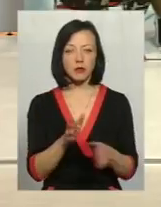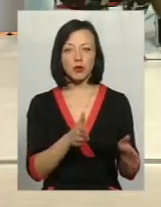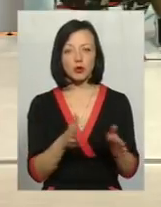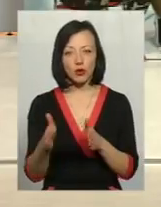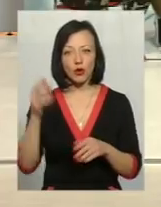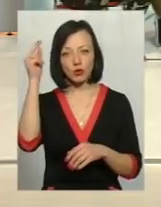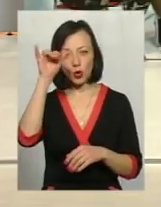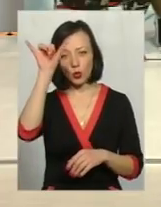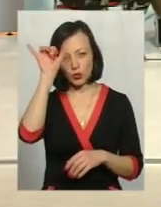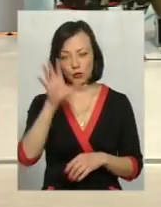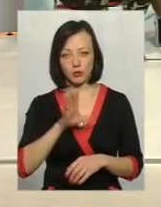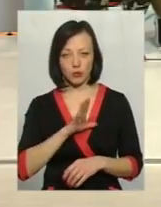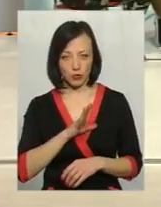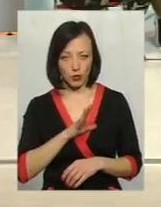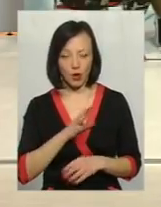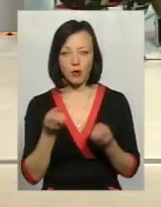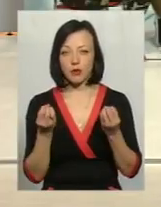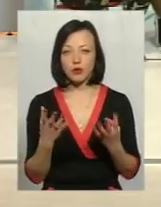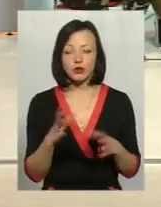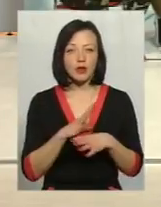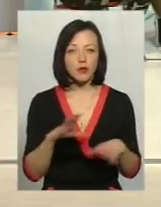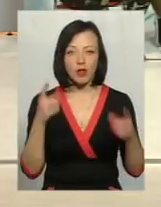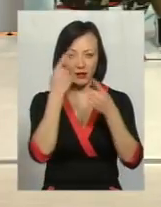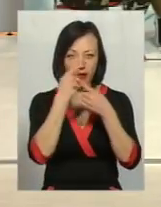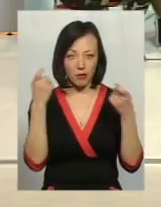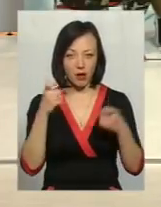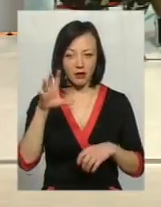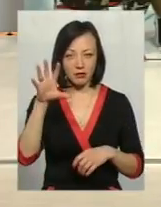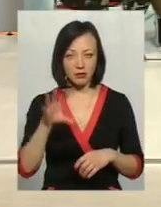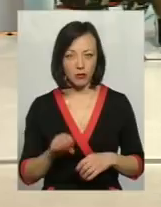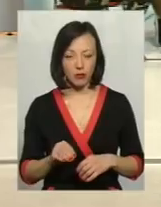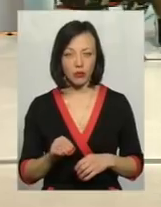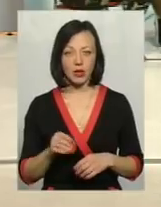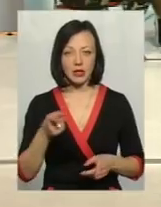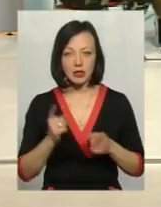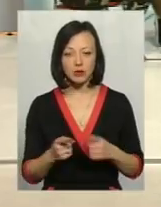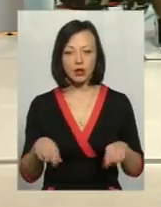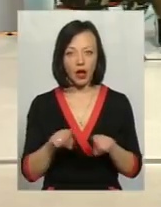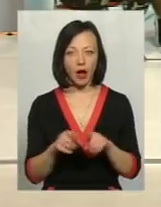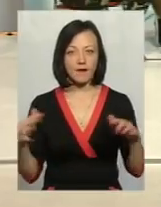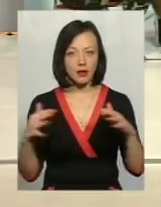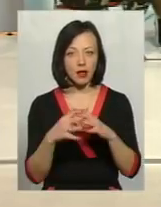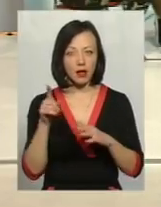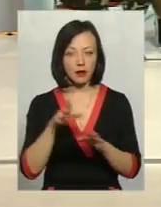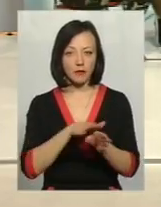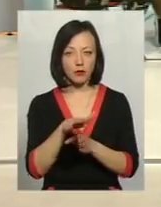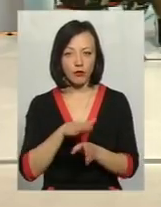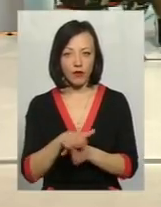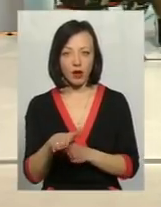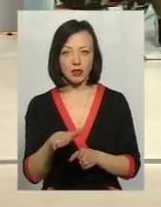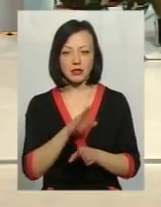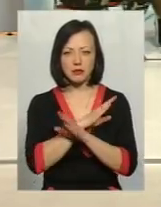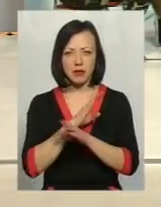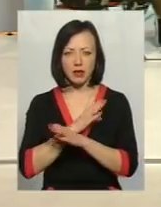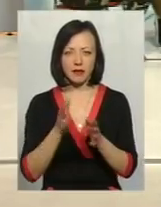провчились в училищі. Просто, що не було інформації такої, що дійсно така війна там була, що смерті